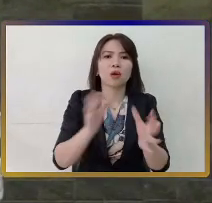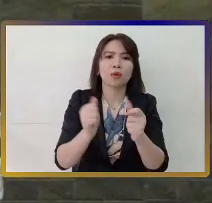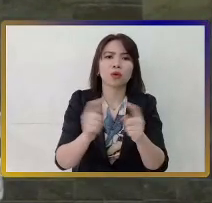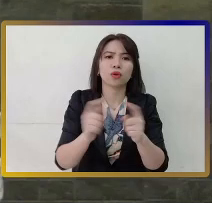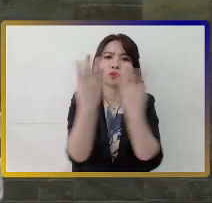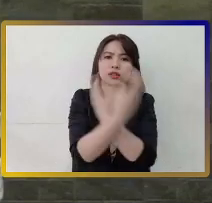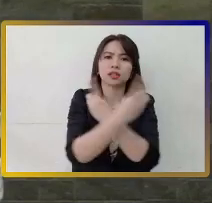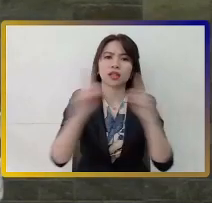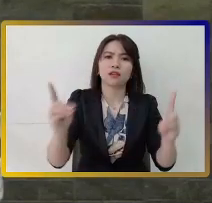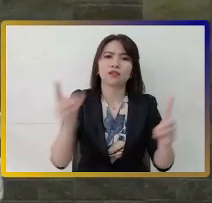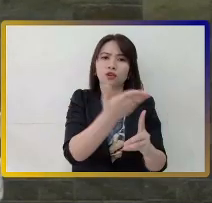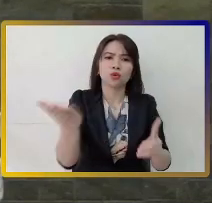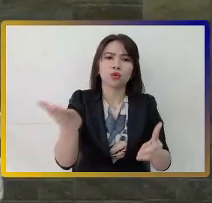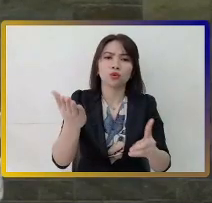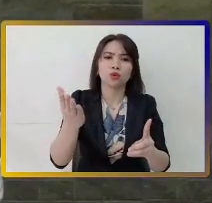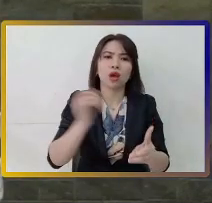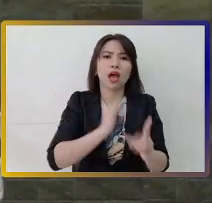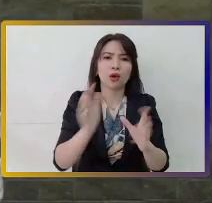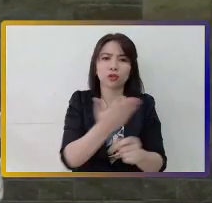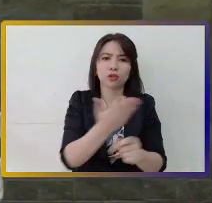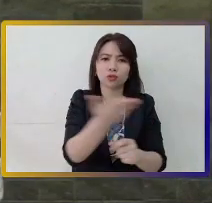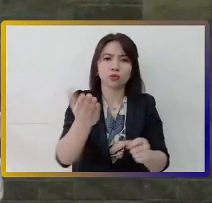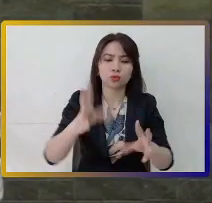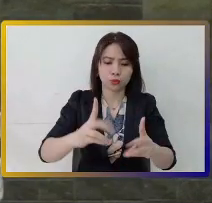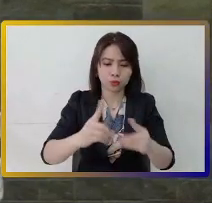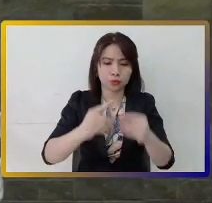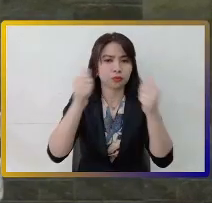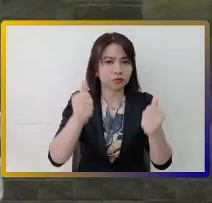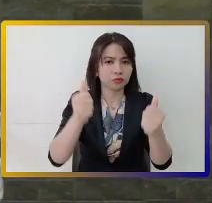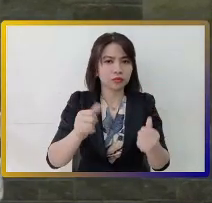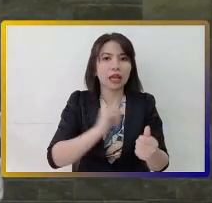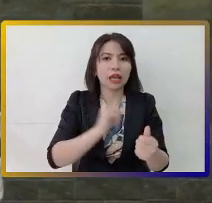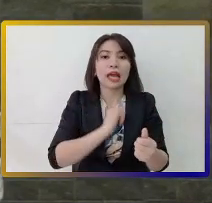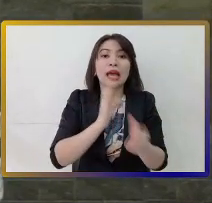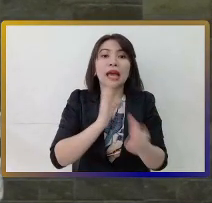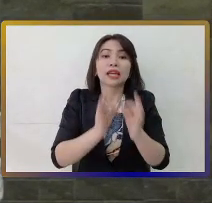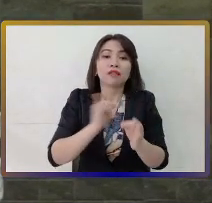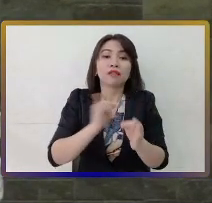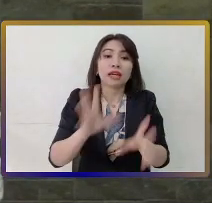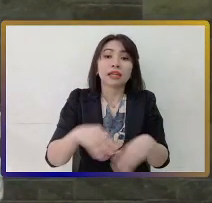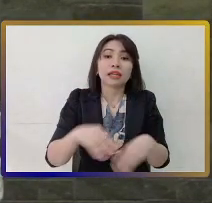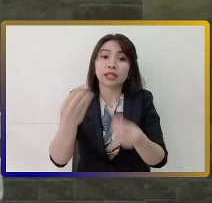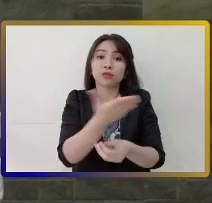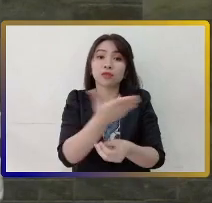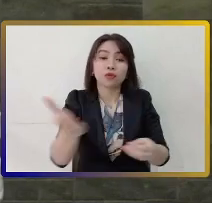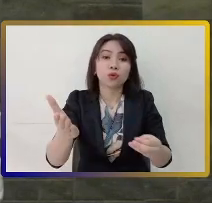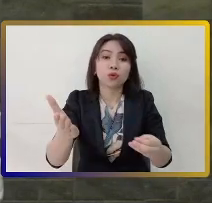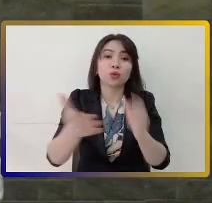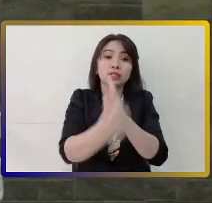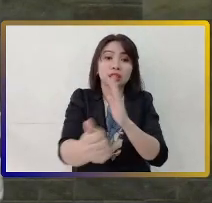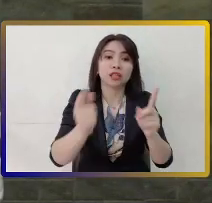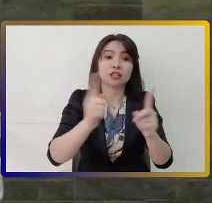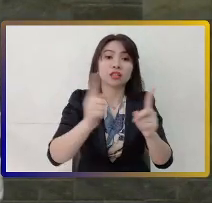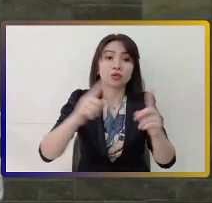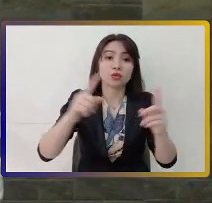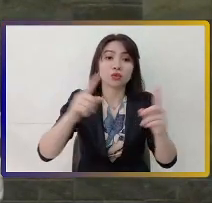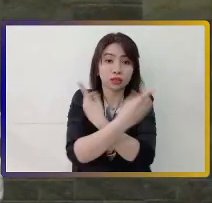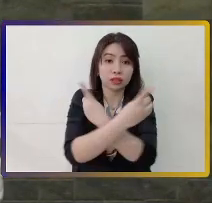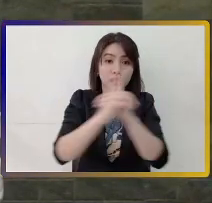If I gave you the ability to be delivered, then I will give you also the ability to